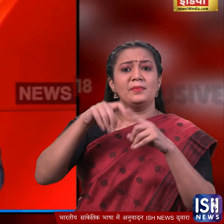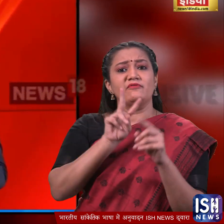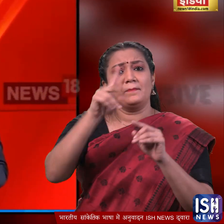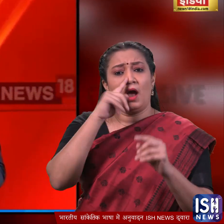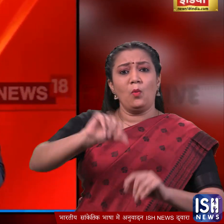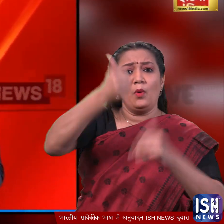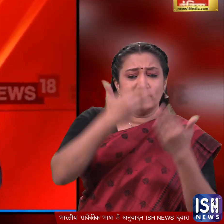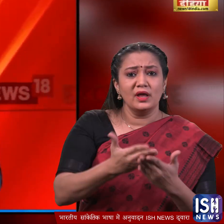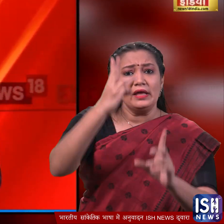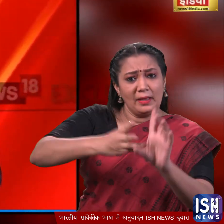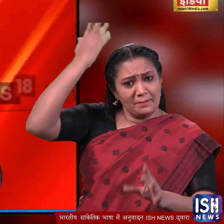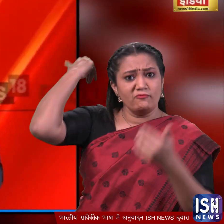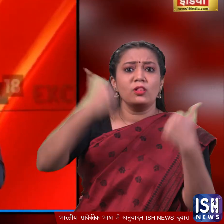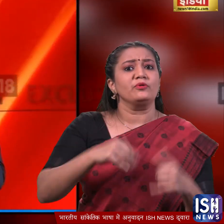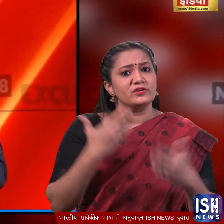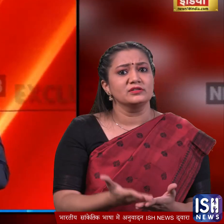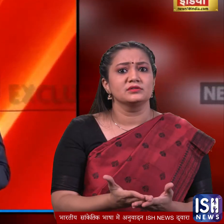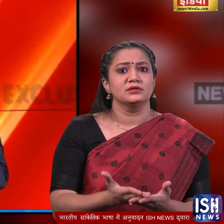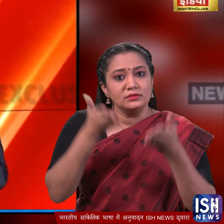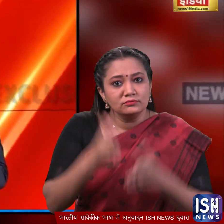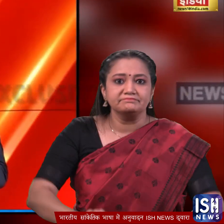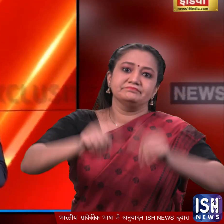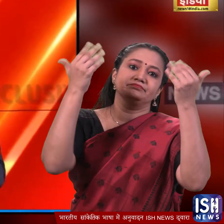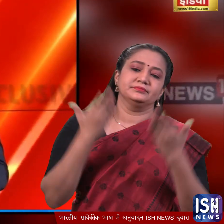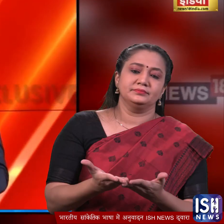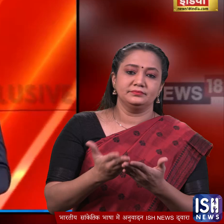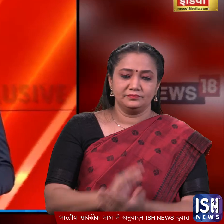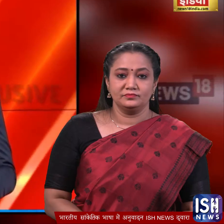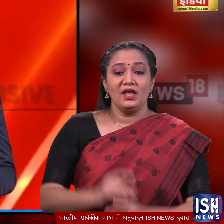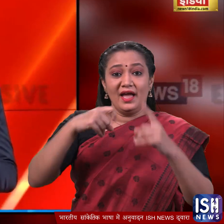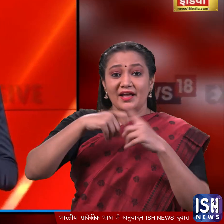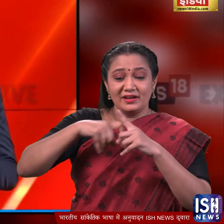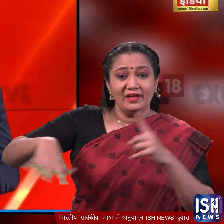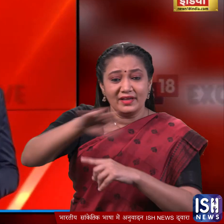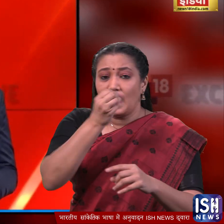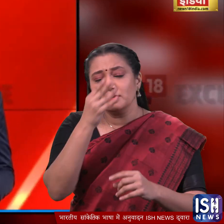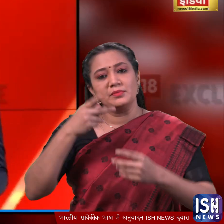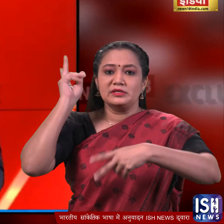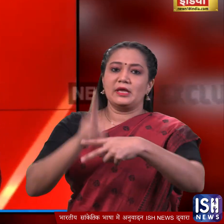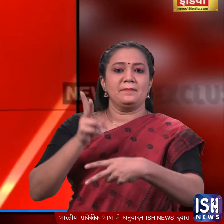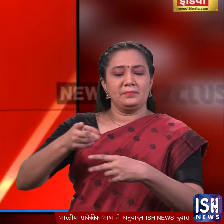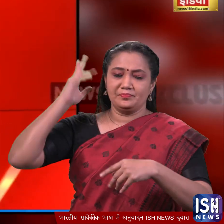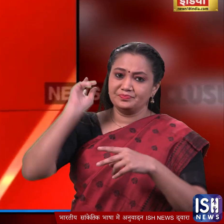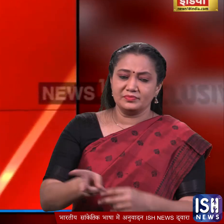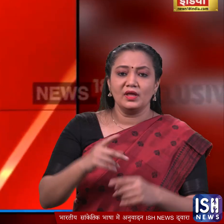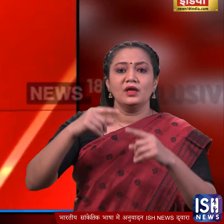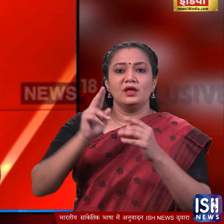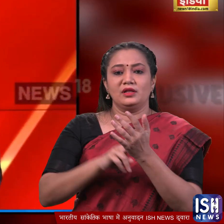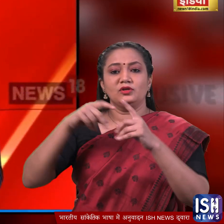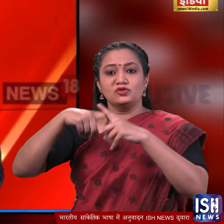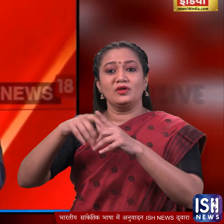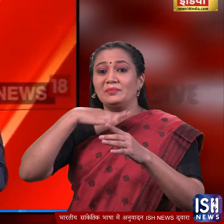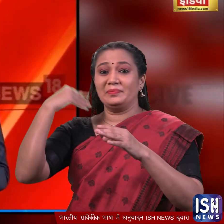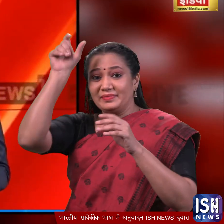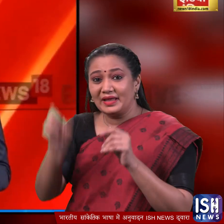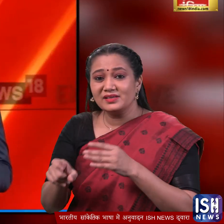कल्पना वर्मा जीत गई, जिन्हें 3 साल पहले हार का सामना करना पड़ा था। वहीं बीजेपी ने खंडवा लोकसभा सीट पर कब्जा बरकरार रखा, जहां नंदकिशोर